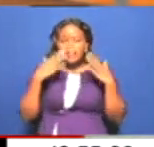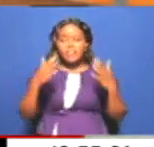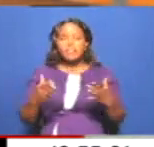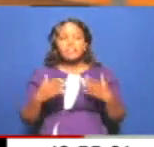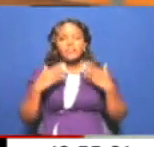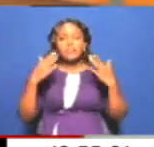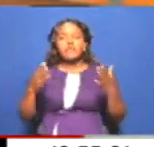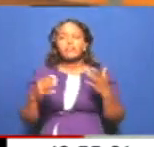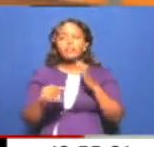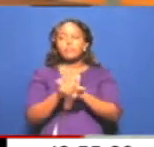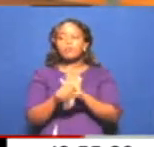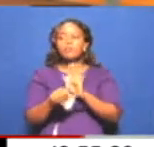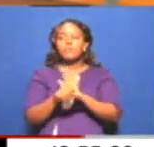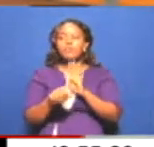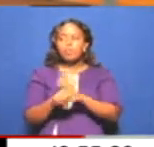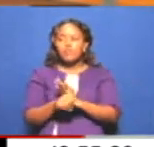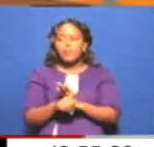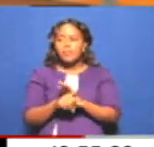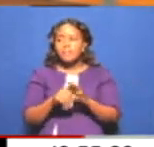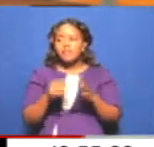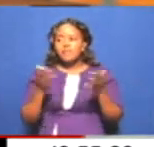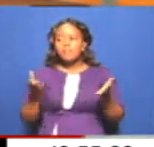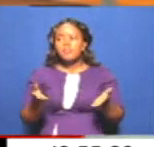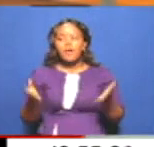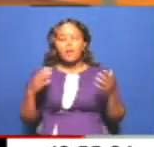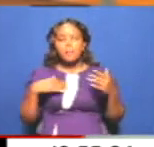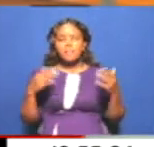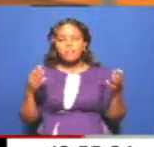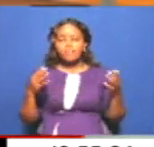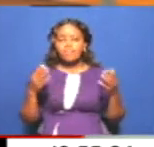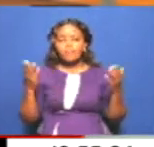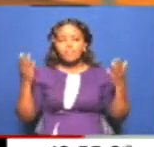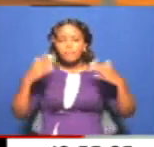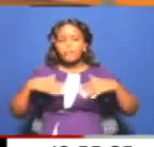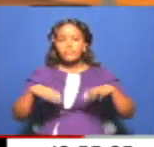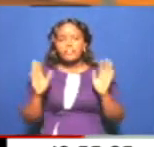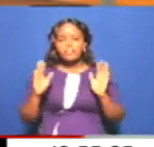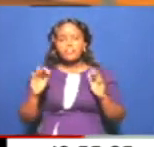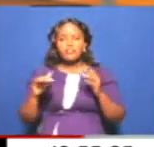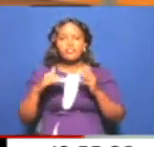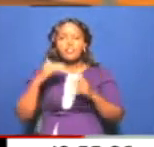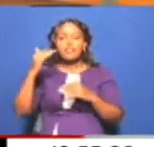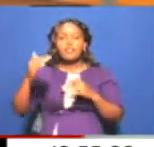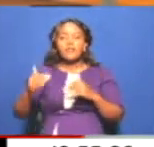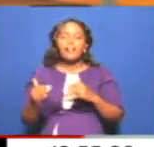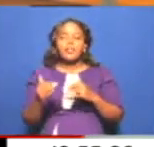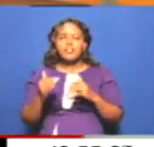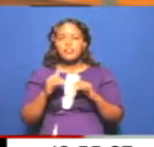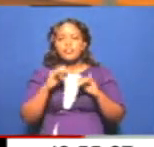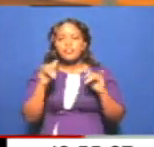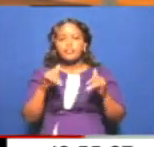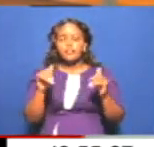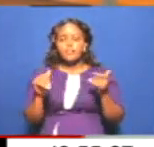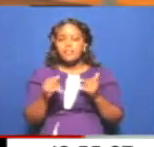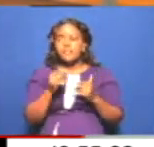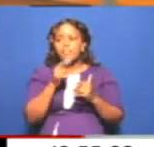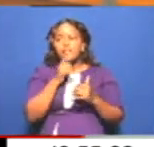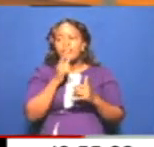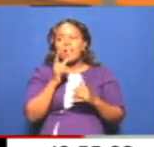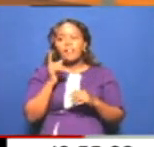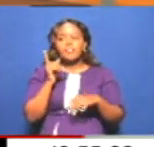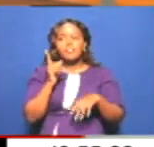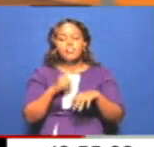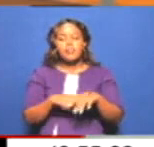wako kufikia sasa. Mtazamaji, mimi naondoka, ila nampisha mwenzangu Irene Muchuma akupatie taarifa